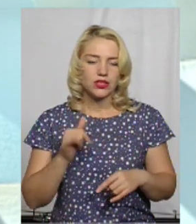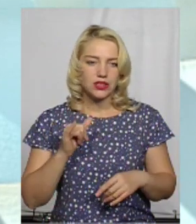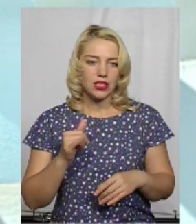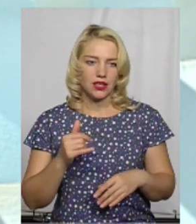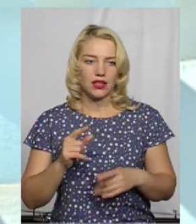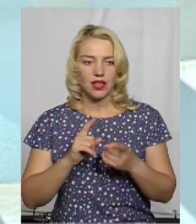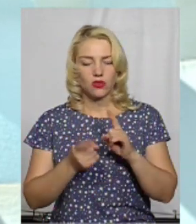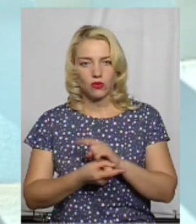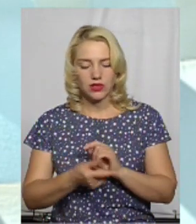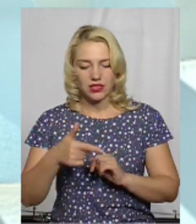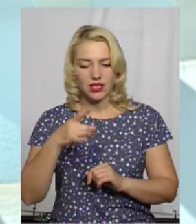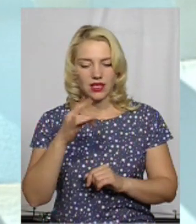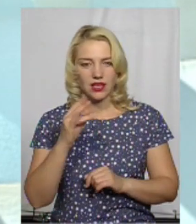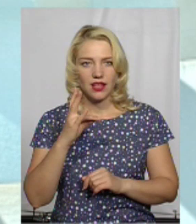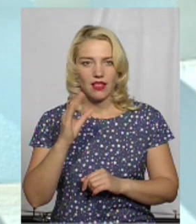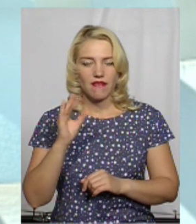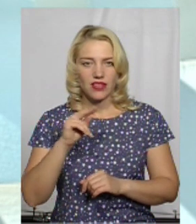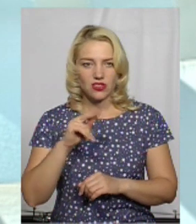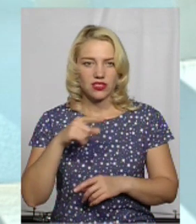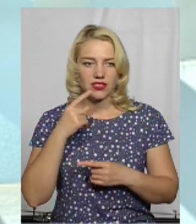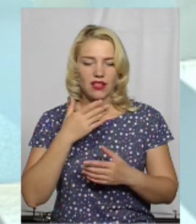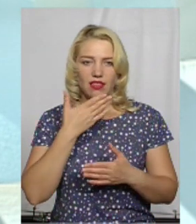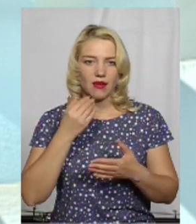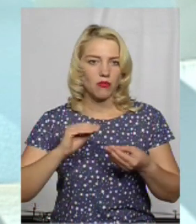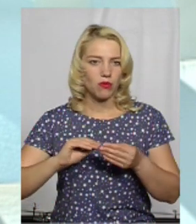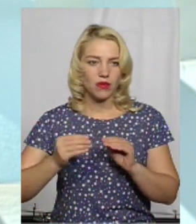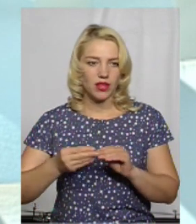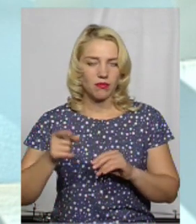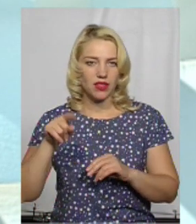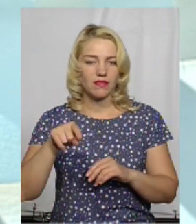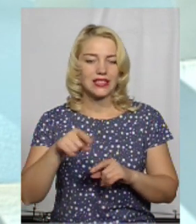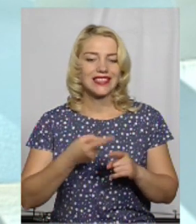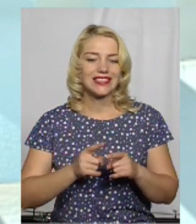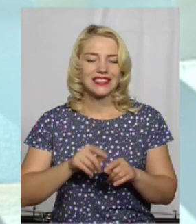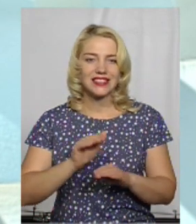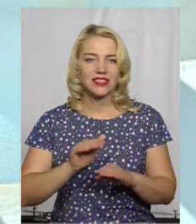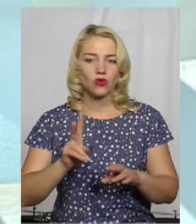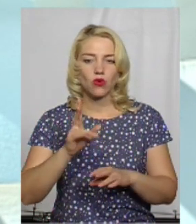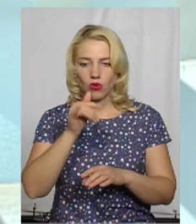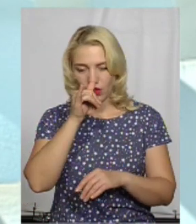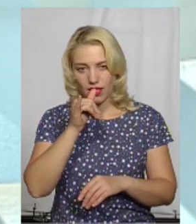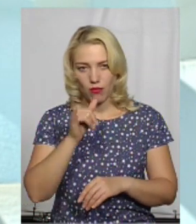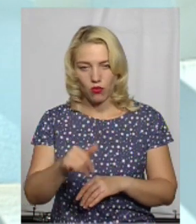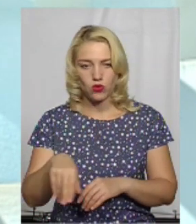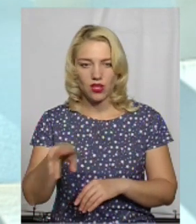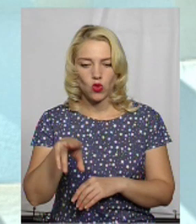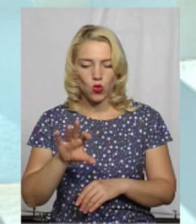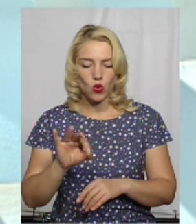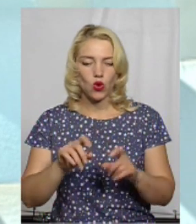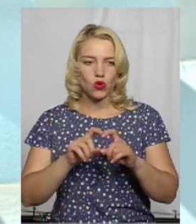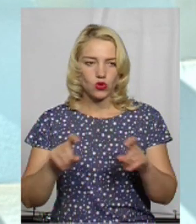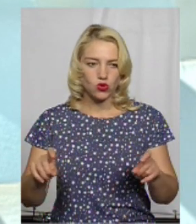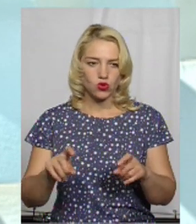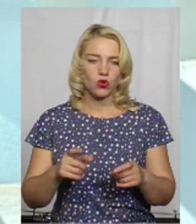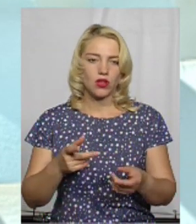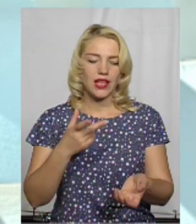ну, пані Гриневич зазначила, що не проблема навіть ті діти, яких не пустять до школи, не щеплені, доступ